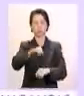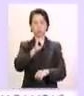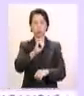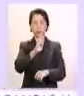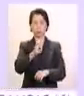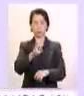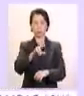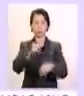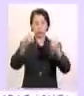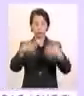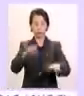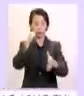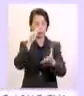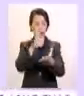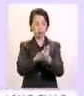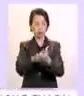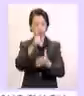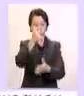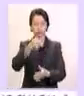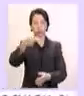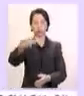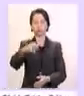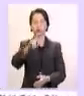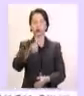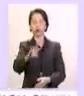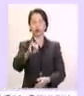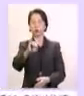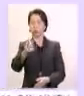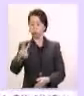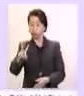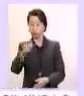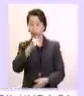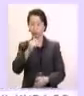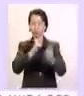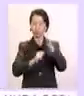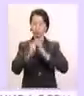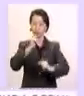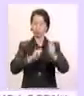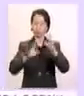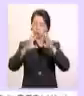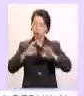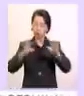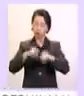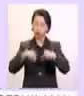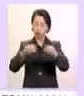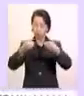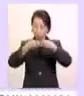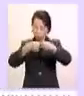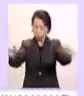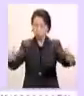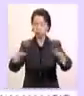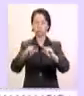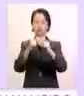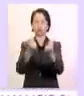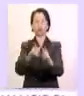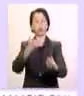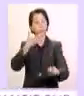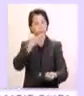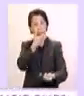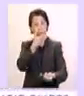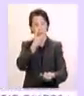yang kehilangan isteri akibat HIV. Teater ini menyasarkan untuk memberi pendedahan kepada golongan